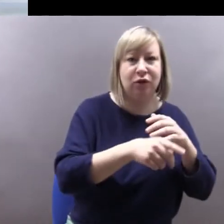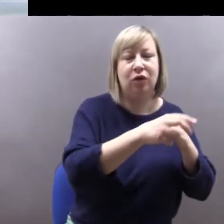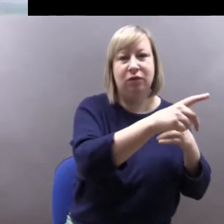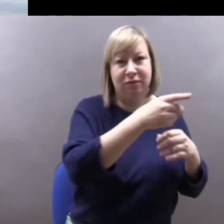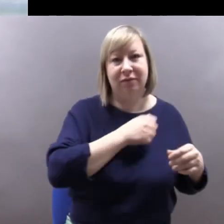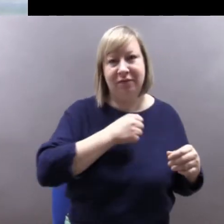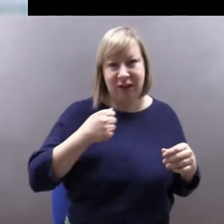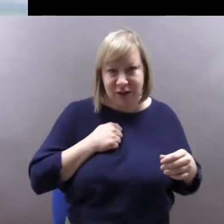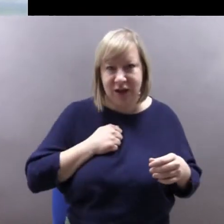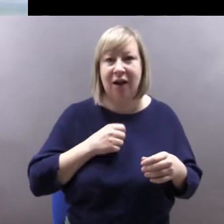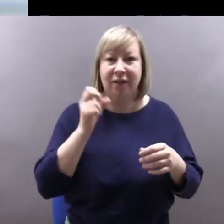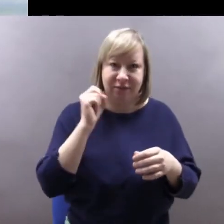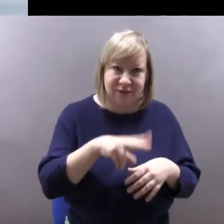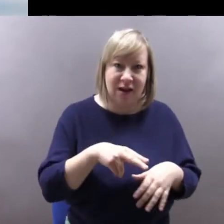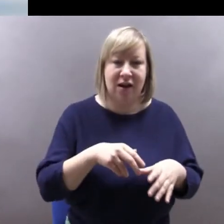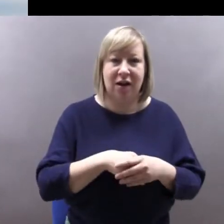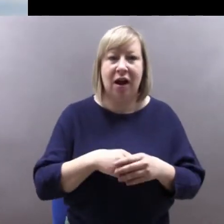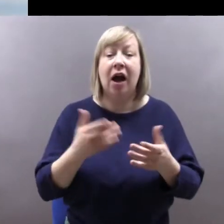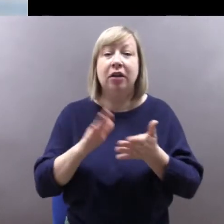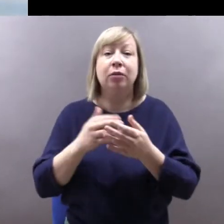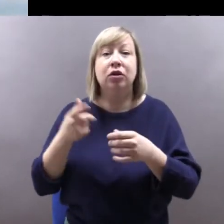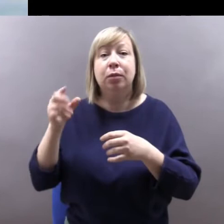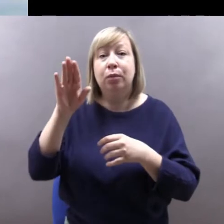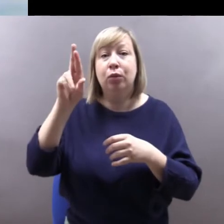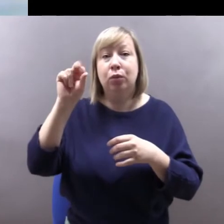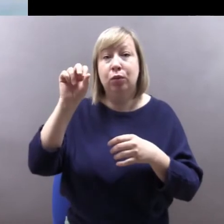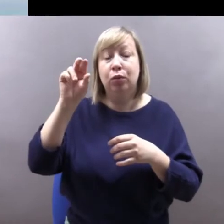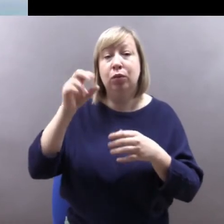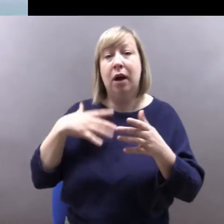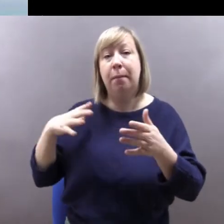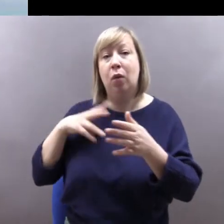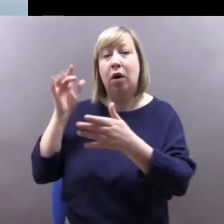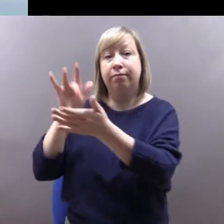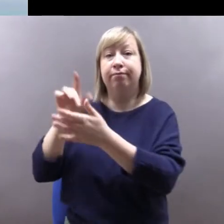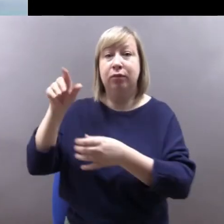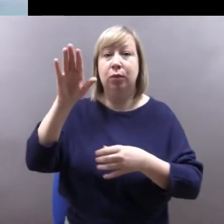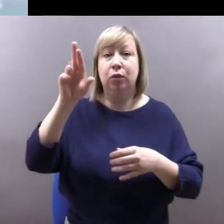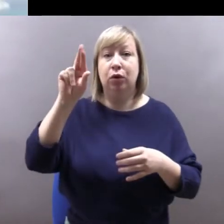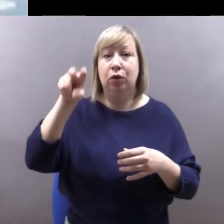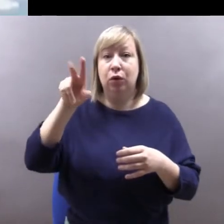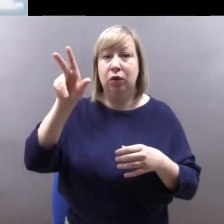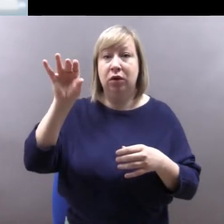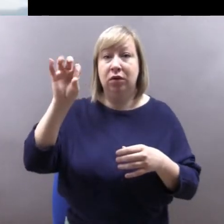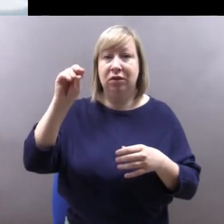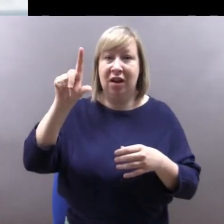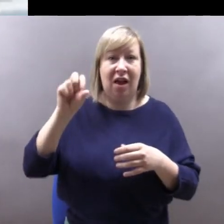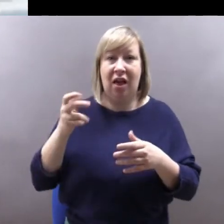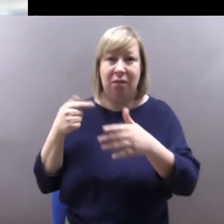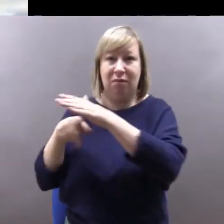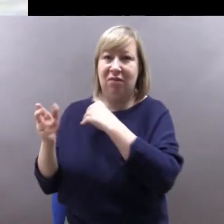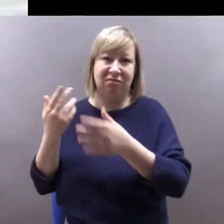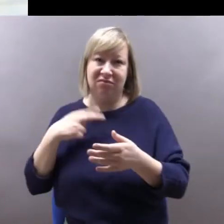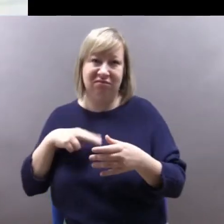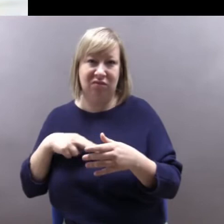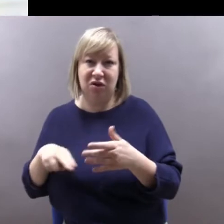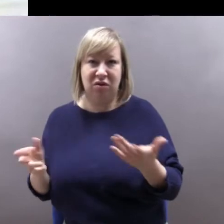w Warszawie. Powiedzmy, miałem okazję też w ramach audytów być w Brukseli, tam też było metro. Też było... To już ci się nie